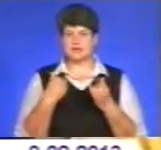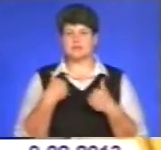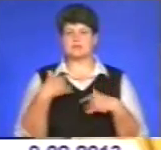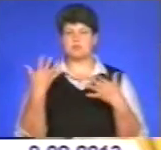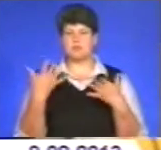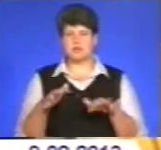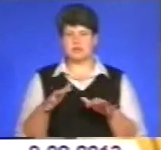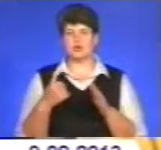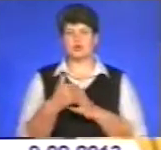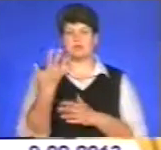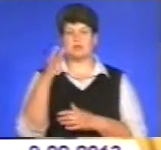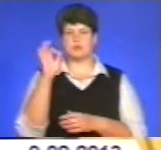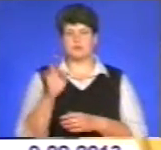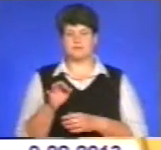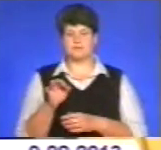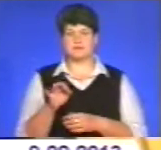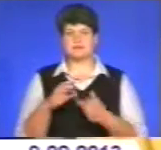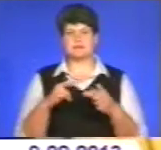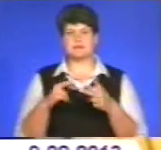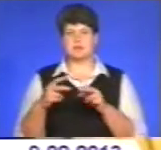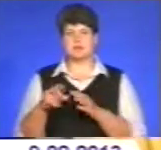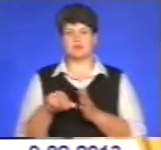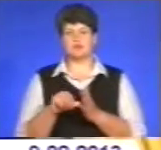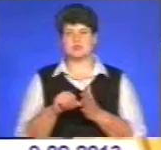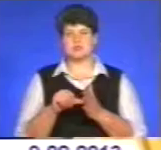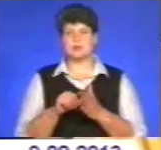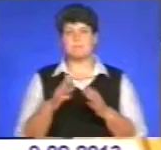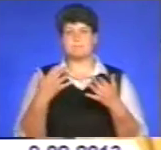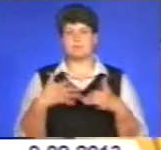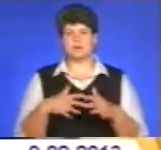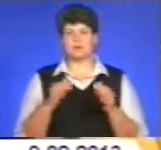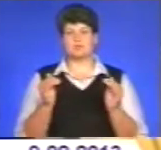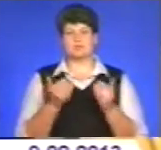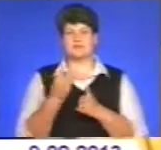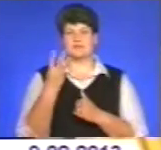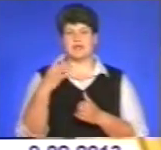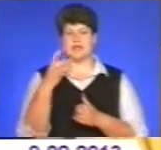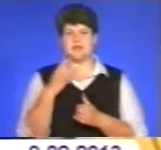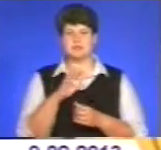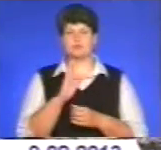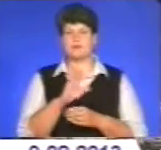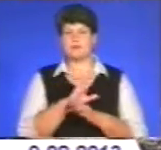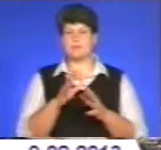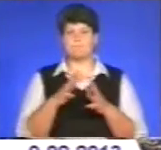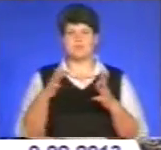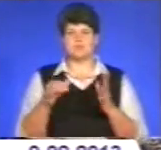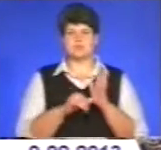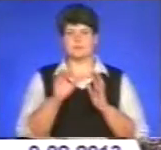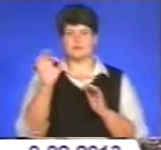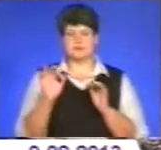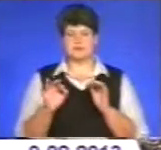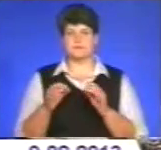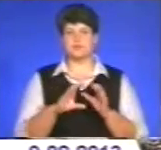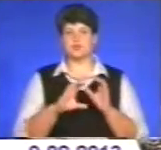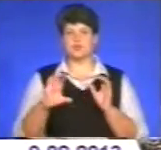до 25%, но на замененных участках потери уменьшаются в 3 раза и будут не более 6%. Труби вітчизняного